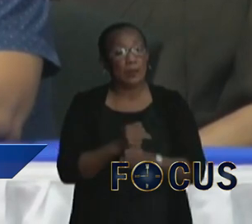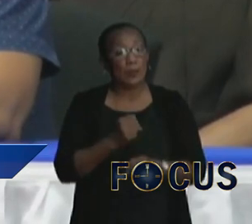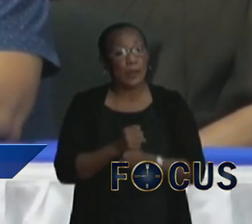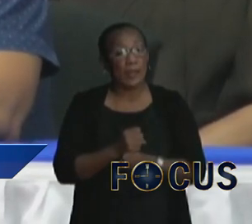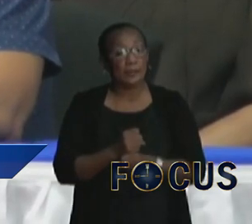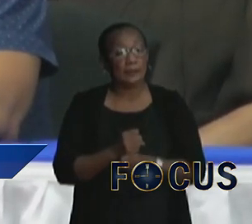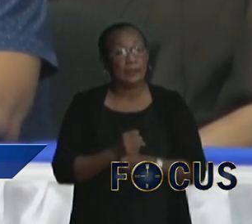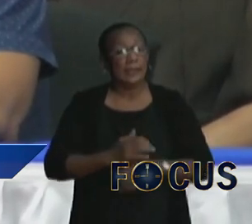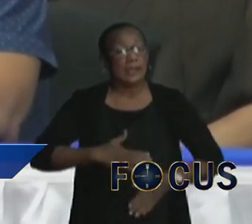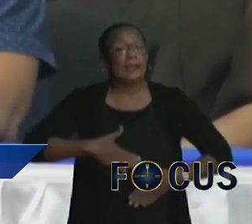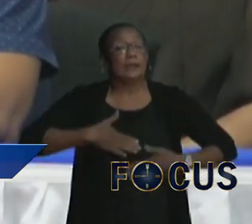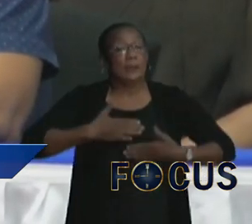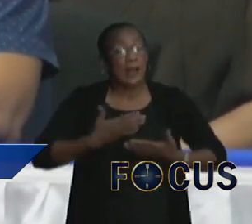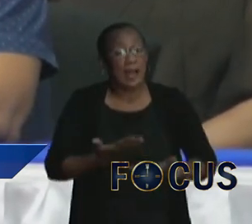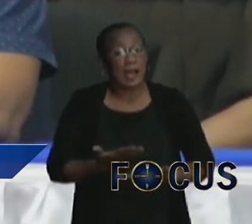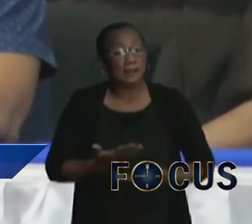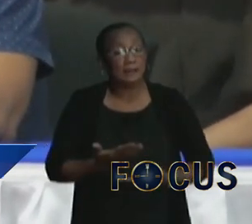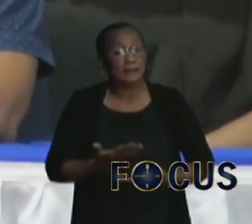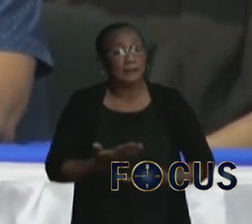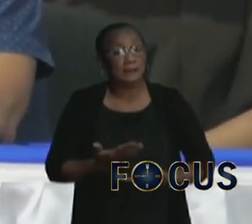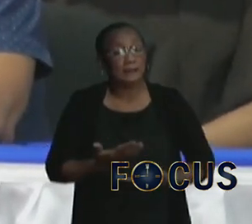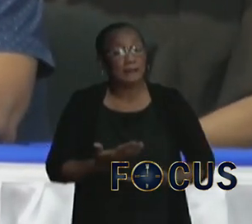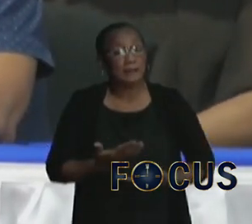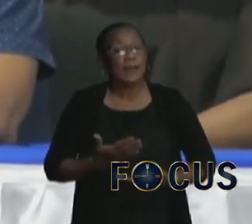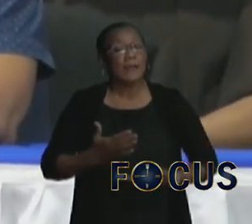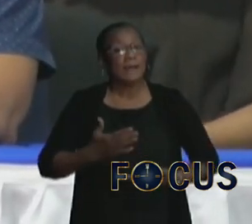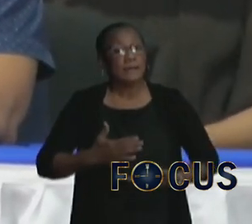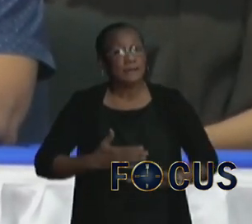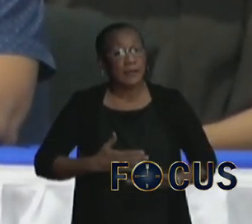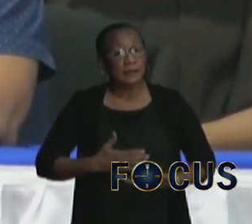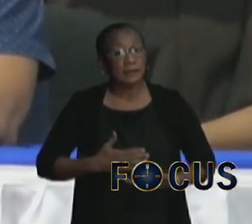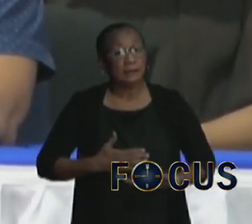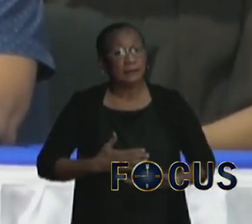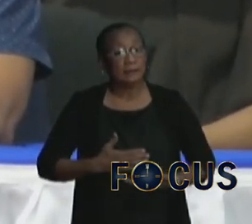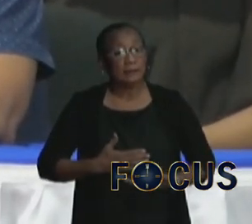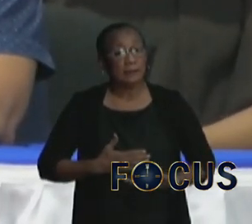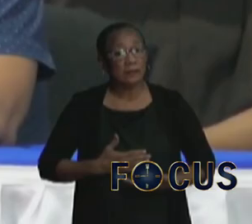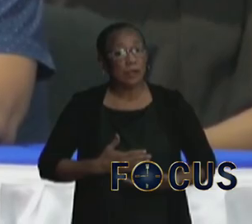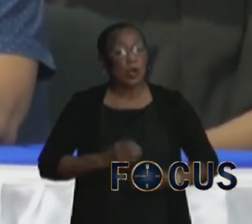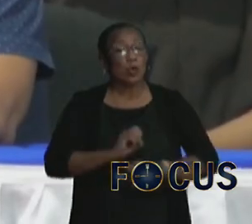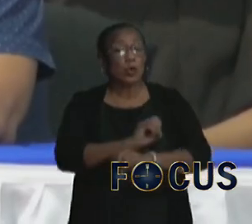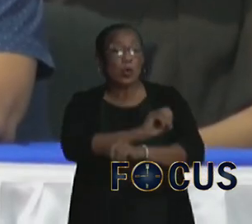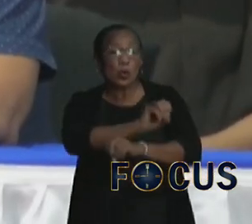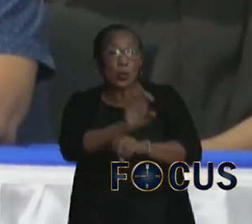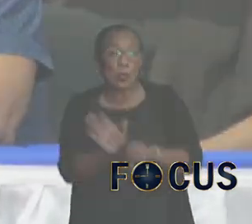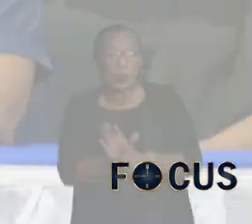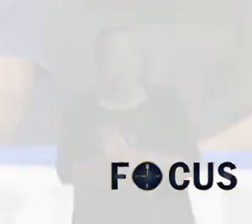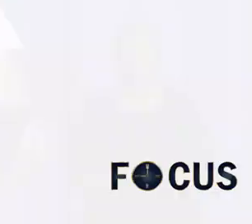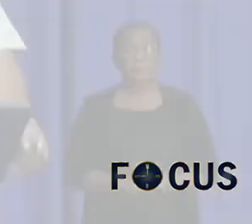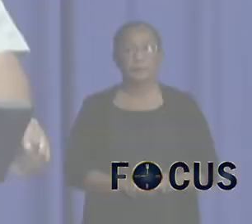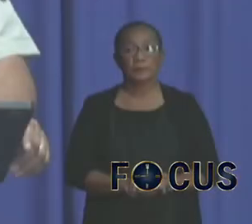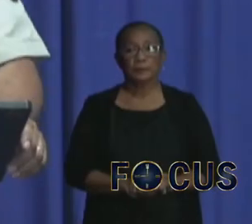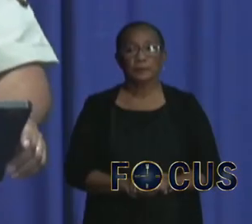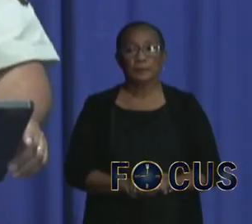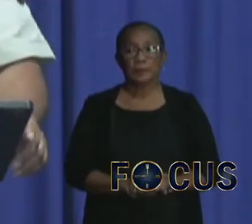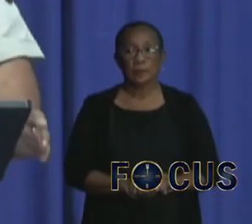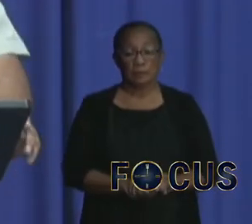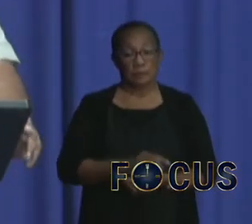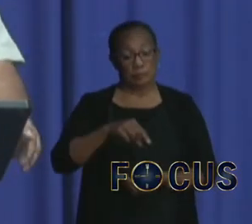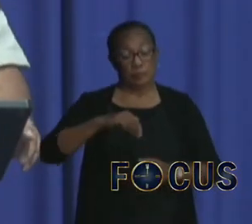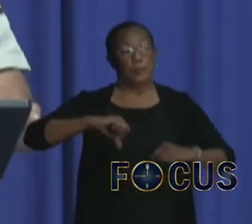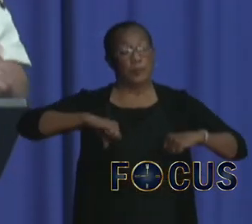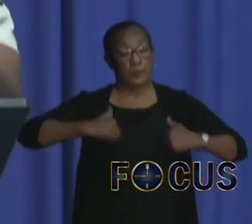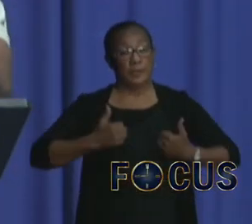in het belang van, van het bevechten van het COVID-19-pandemie in Suriname. Laat me zo